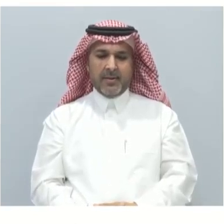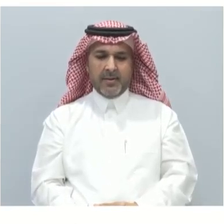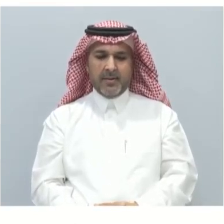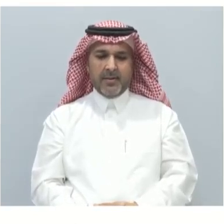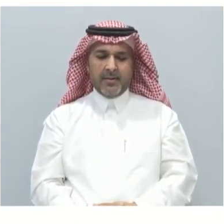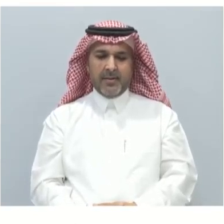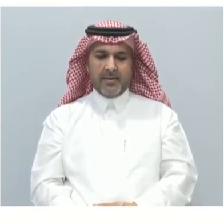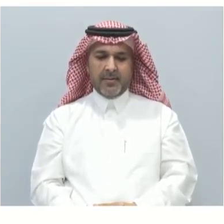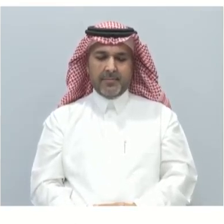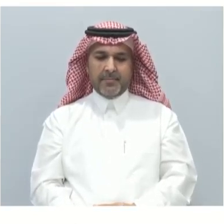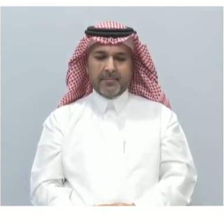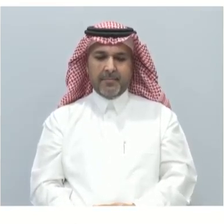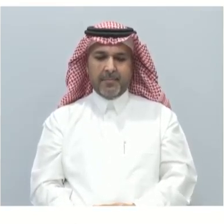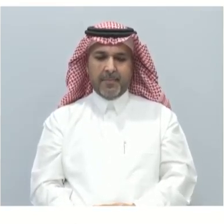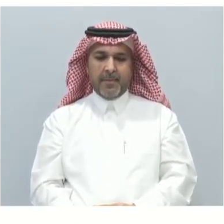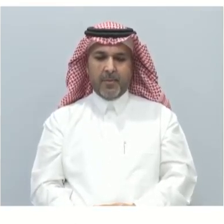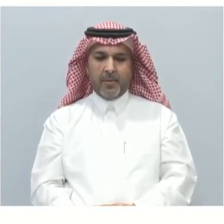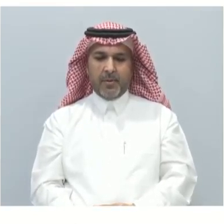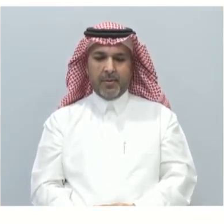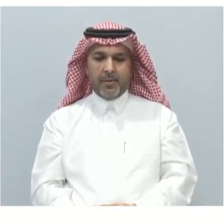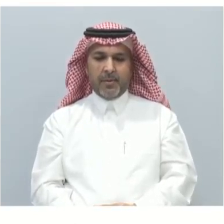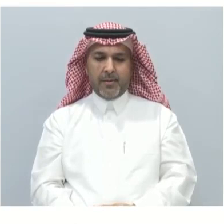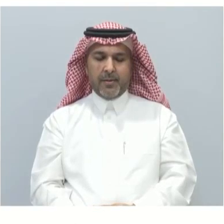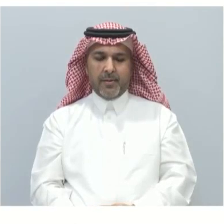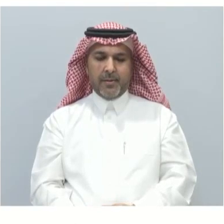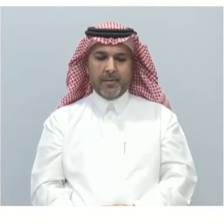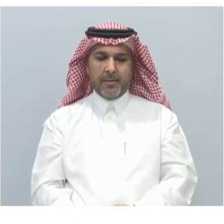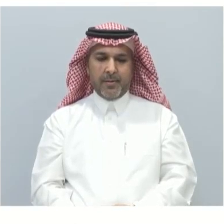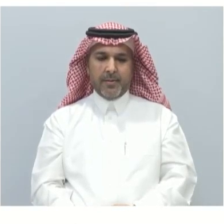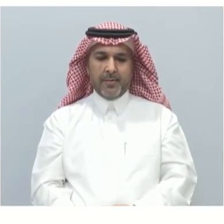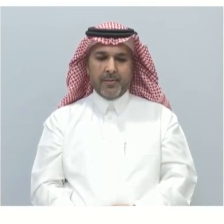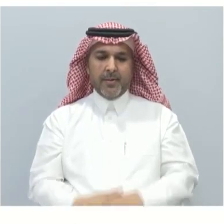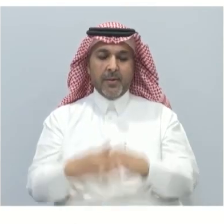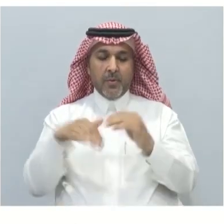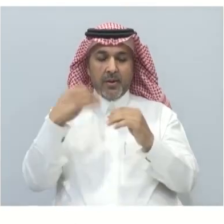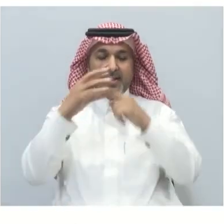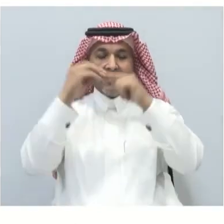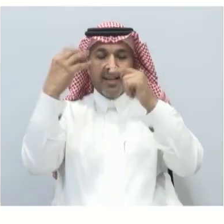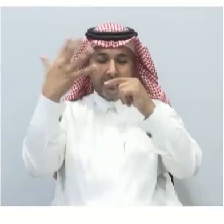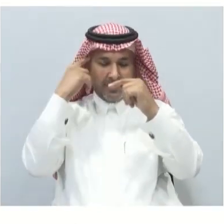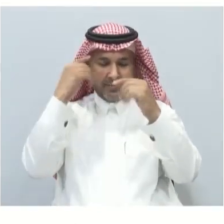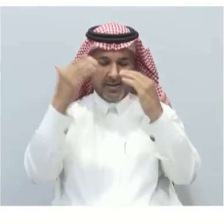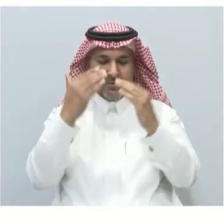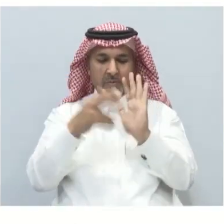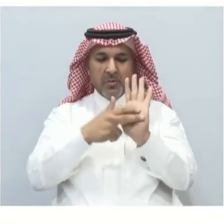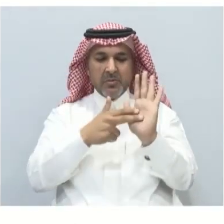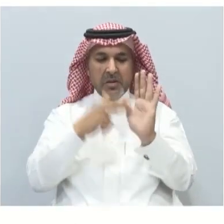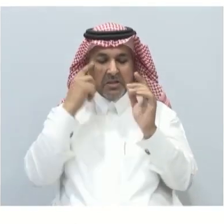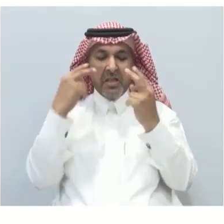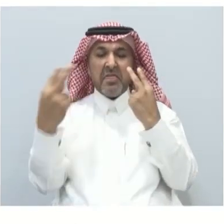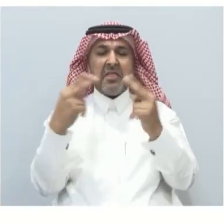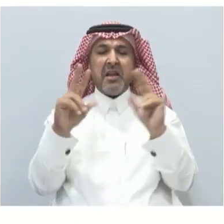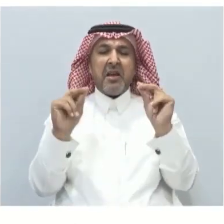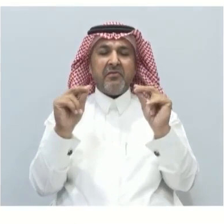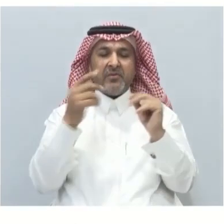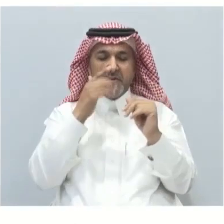2 اس 5 واصعد فوق تصير كم تصير 2 اس سالب خ خلاص هذه داله